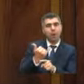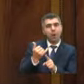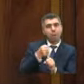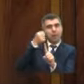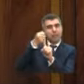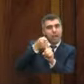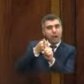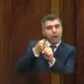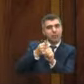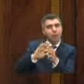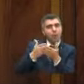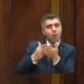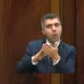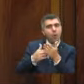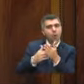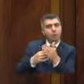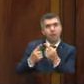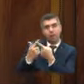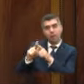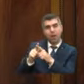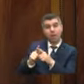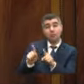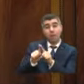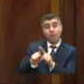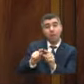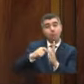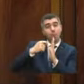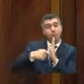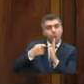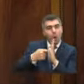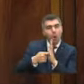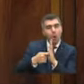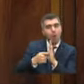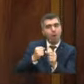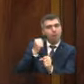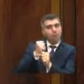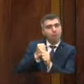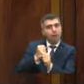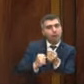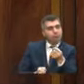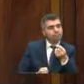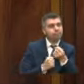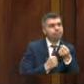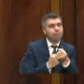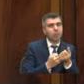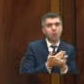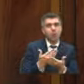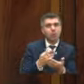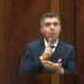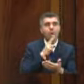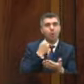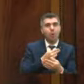الإصلاحات ومتابعة القرارات وتنفيذ المشاريع، وهي من اختصاص الجهازين